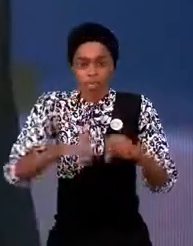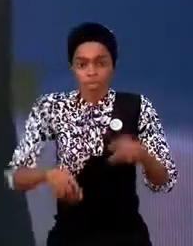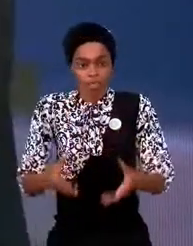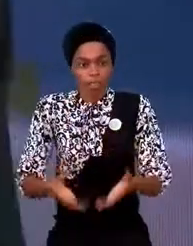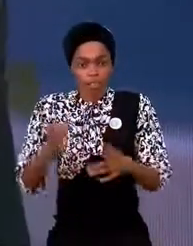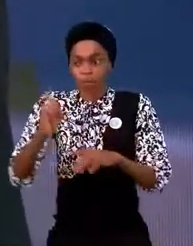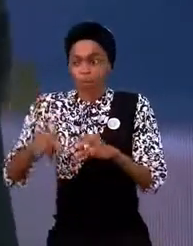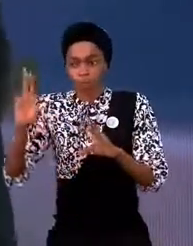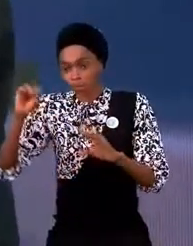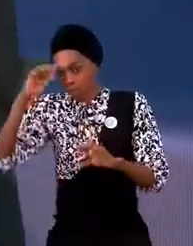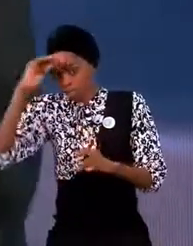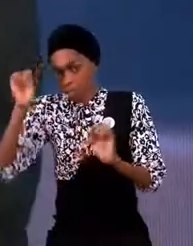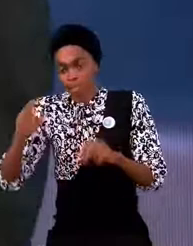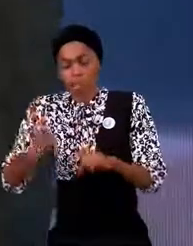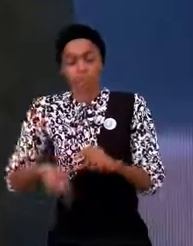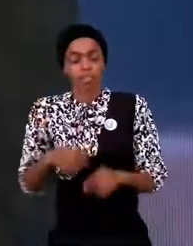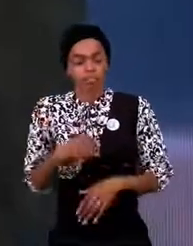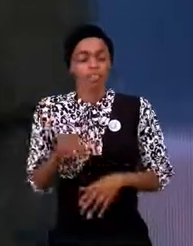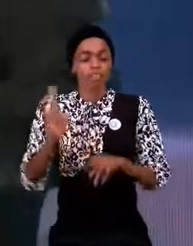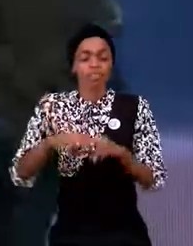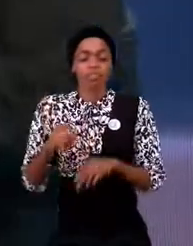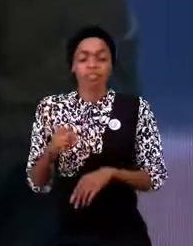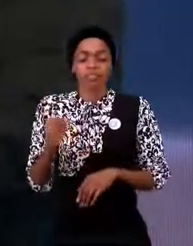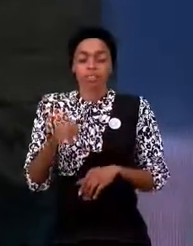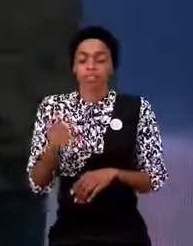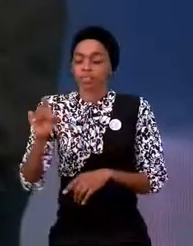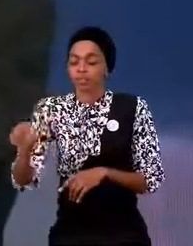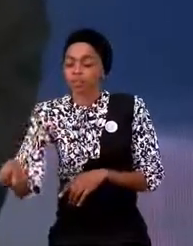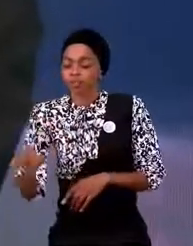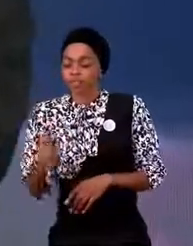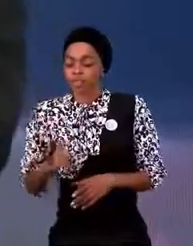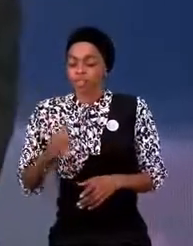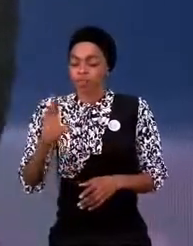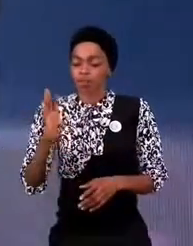un bouton et il n'exerce même aucune force.